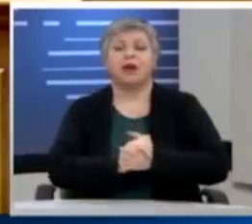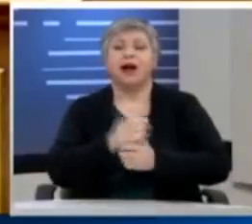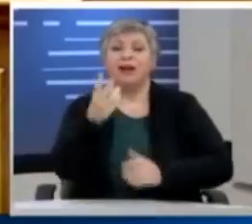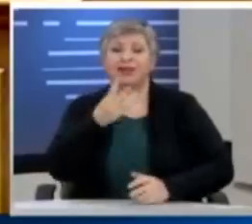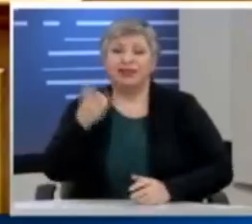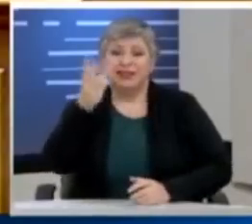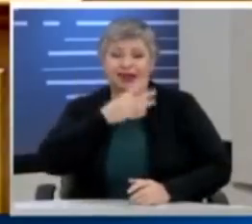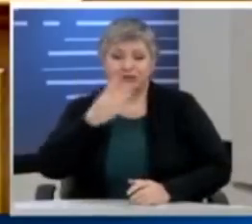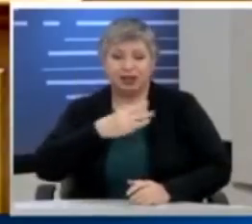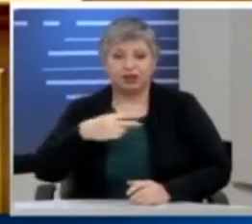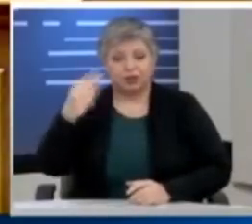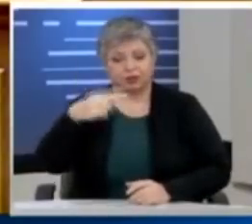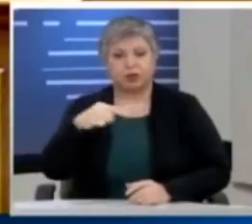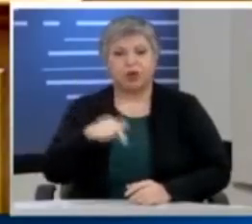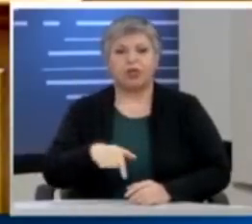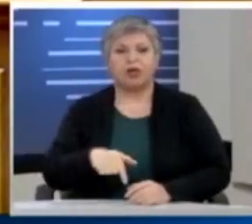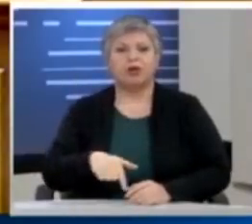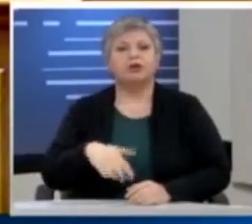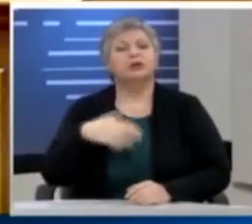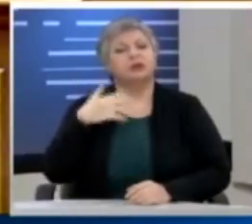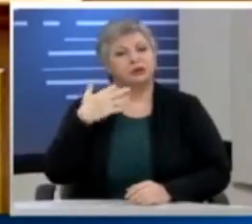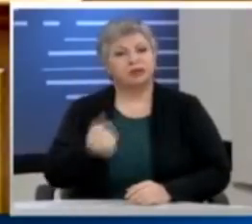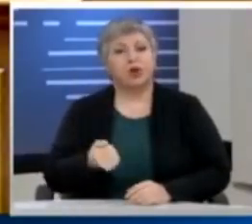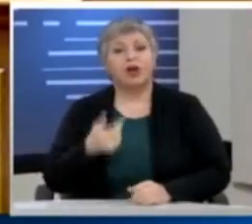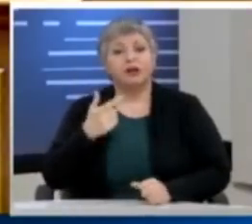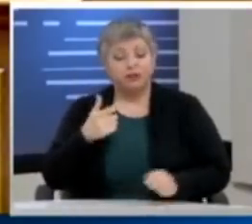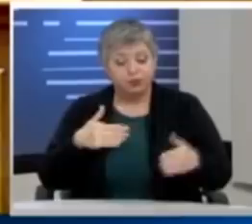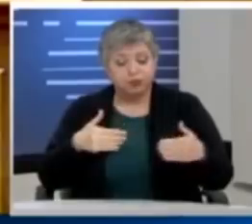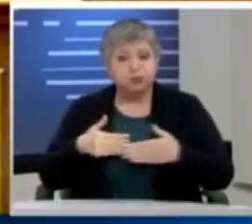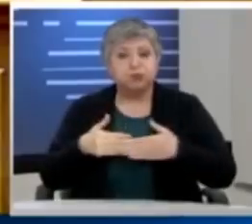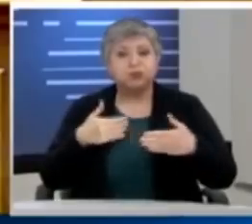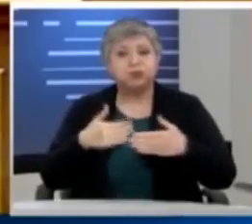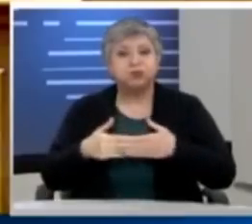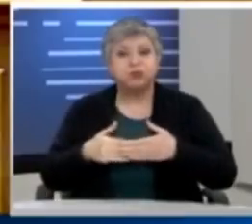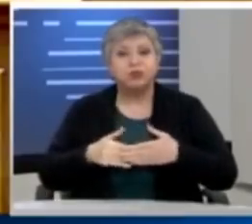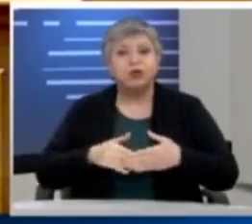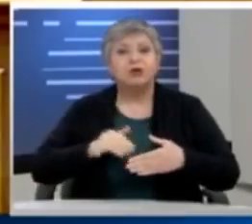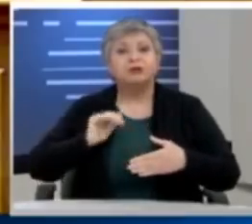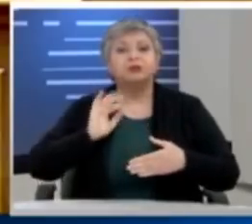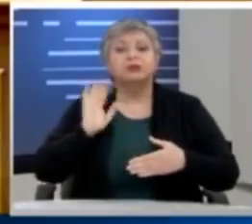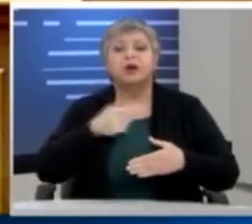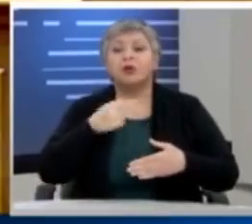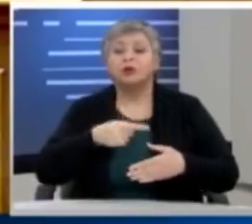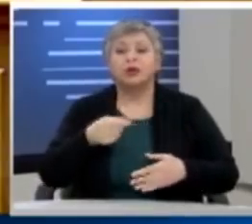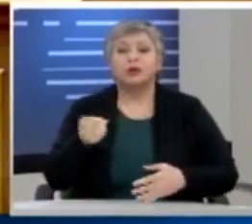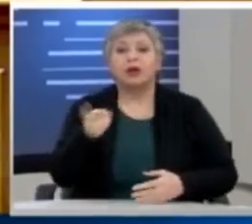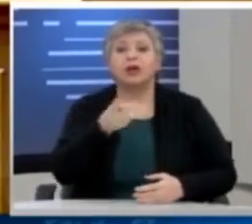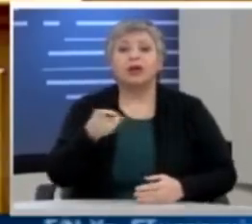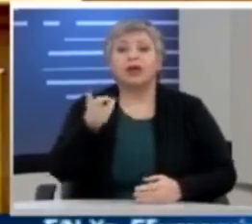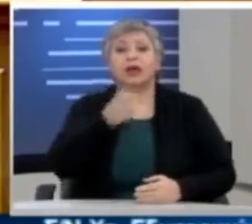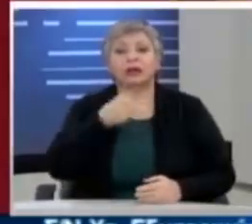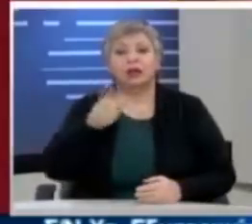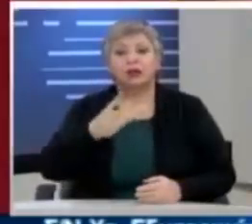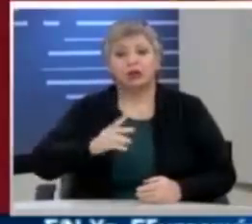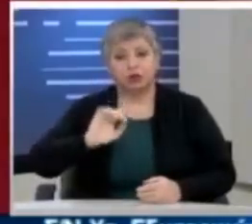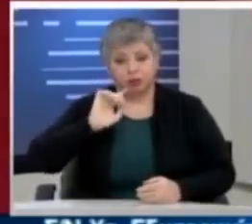σφραγίδα, υπογράφηκε με βάση τις προθεσμίες και τα χρονοδιαγράμματα που καθόρισαν αυτοί οι